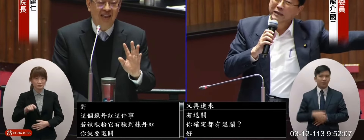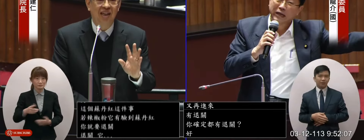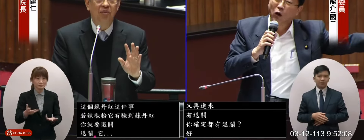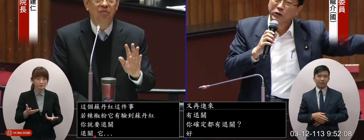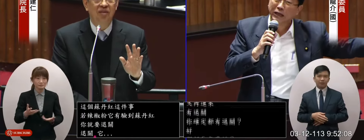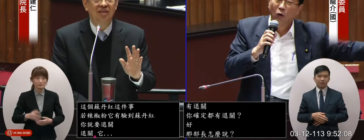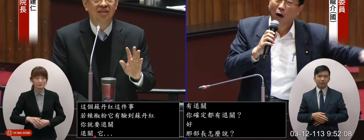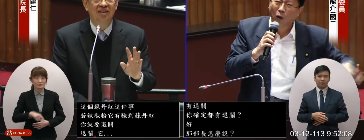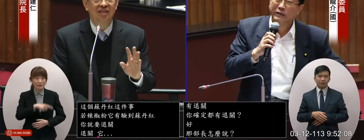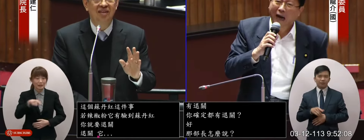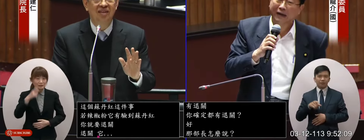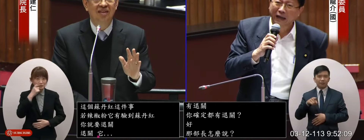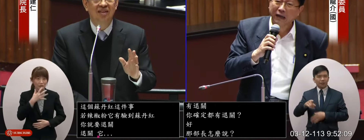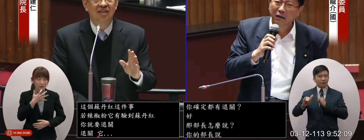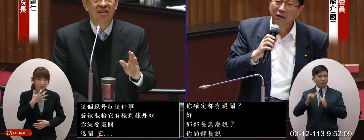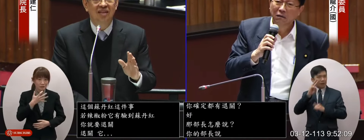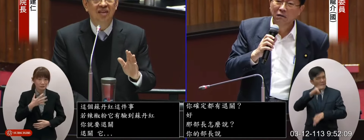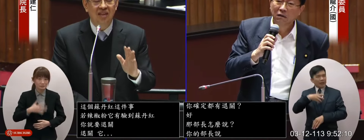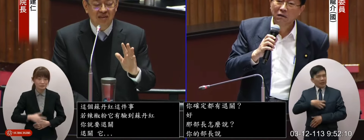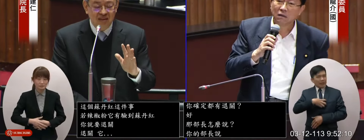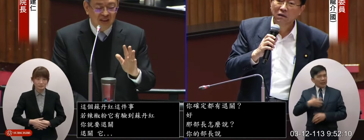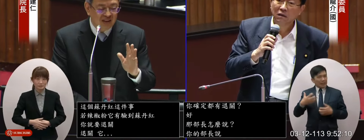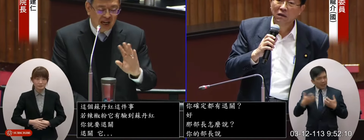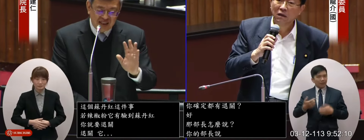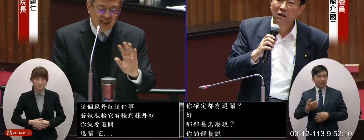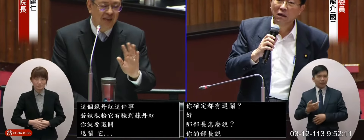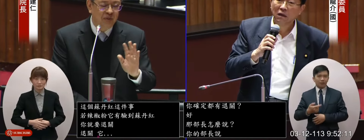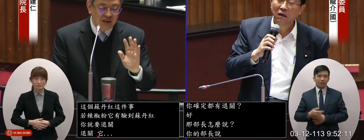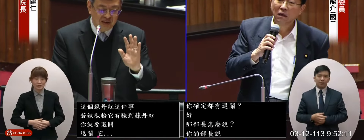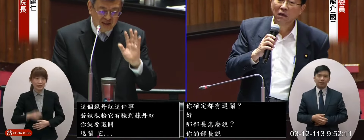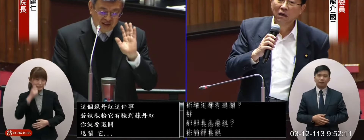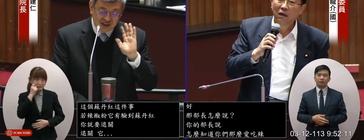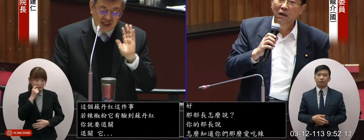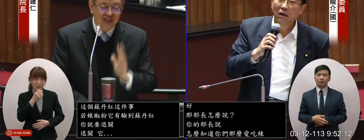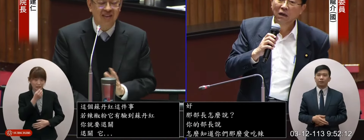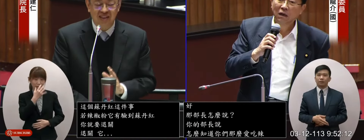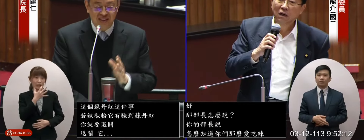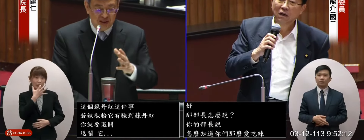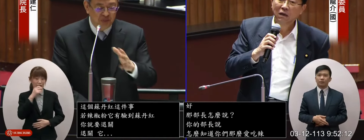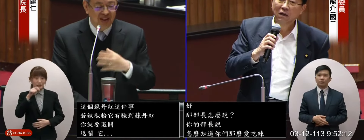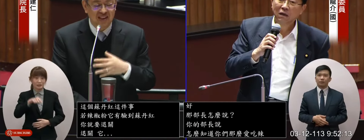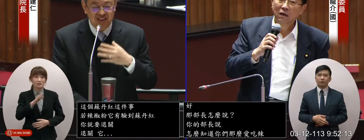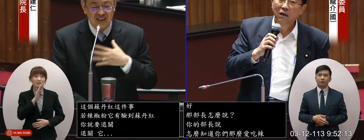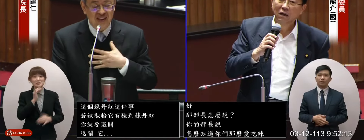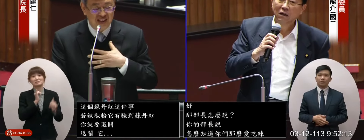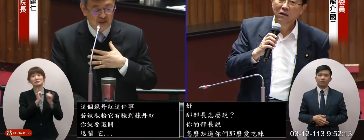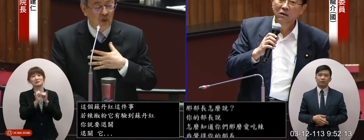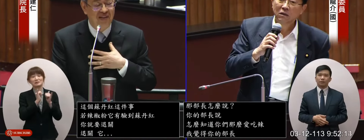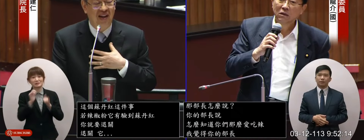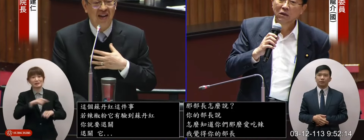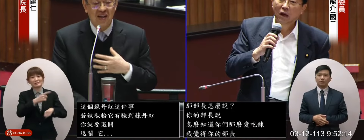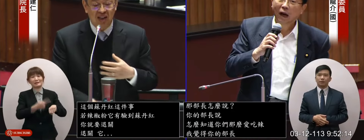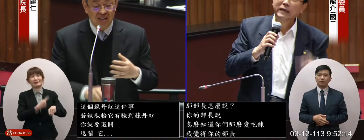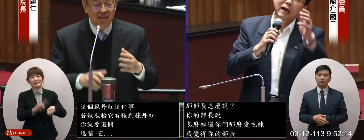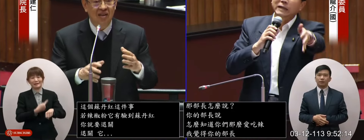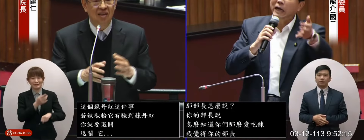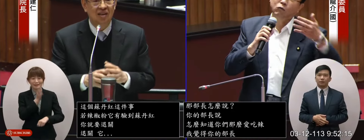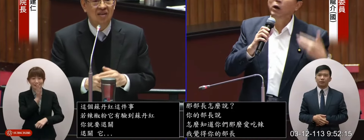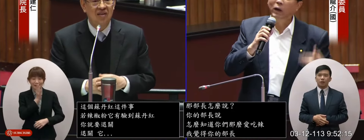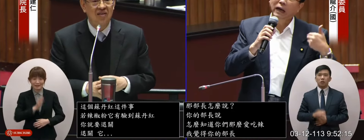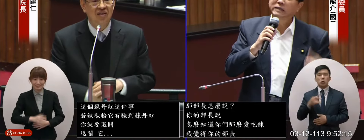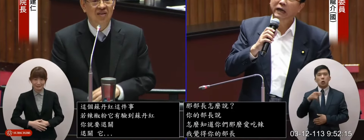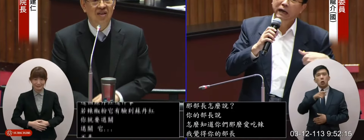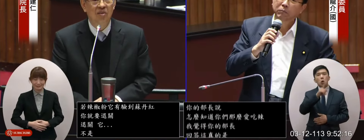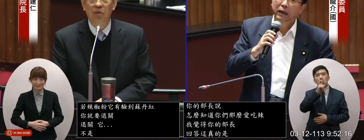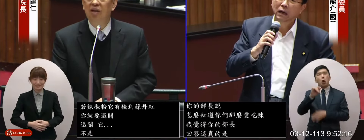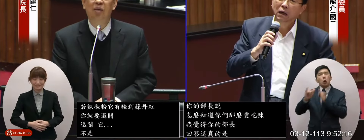大家爱食咸， 偌济用千偌粉开呢？ 这爱食咸，这是咱人民的习惯啦。 但是，你较会使